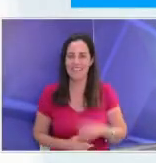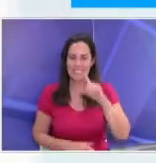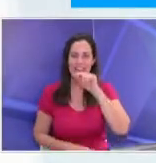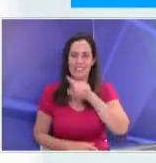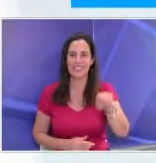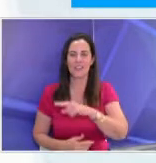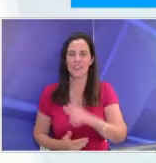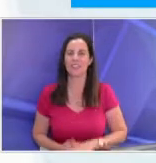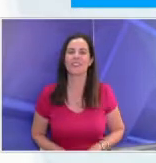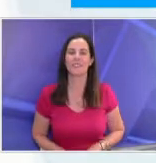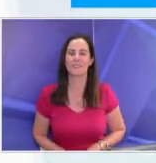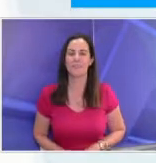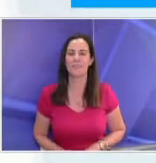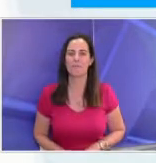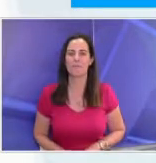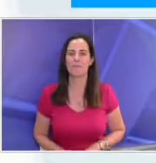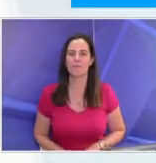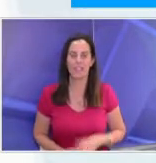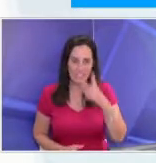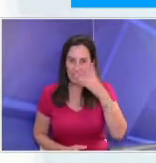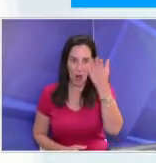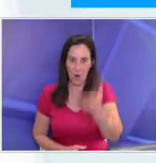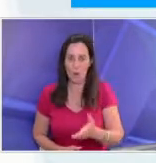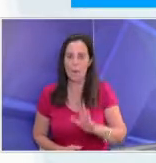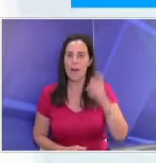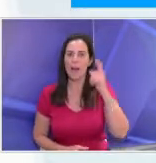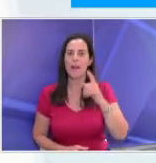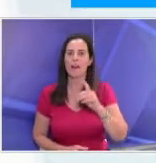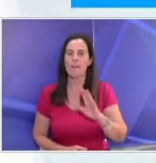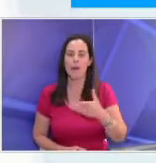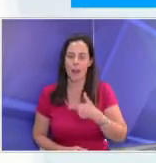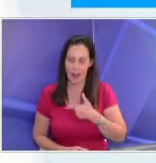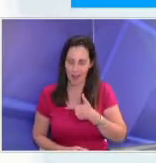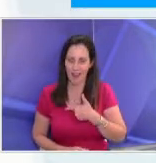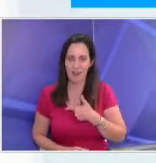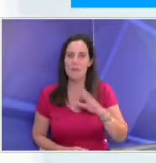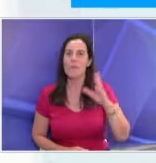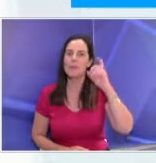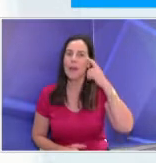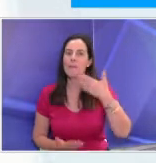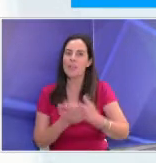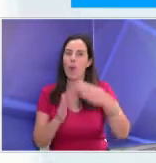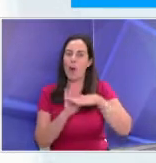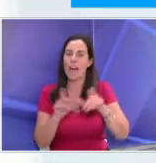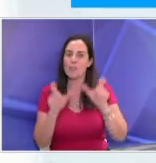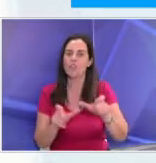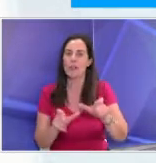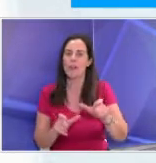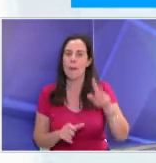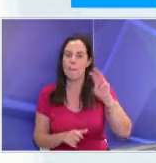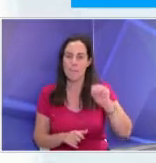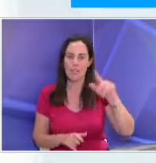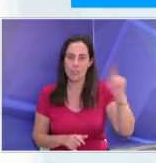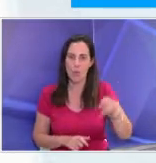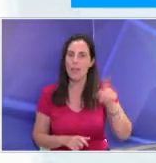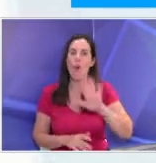הציוץ. תסתכלו. למה? תסתכלו. מה שמדהיג בהצגה, אני אקרא לך בכל רם, מה שמדהיג בהצעת חוק החסינות של מיקי